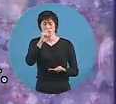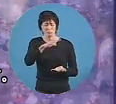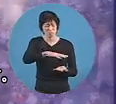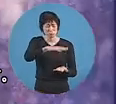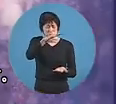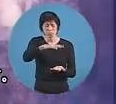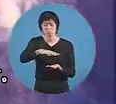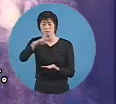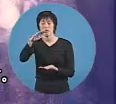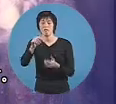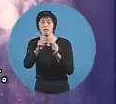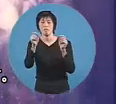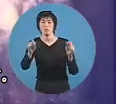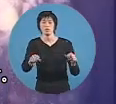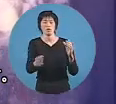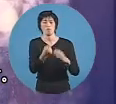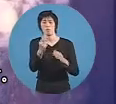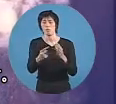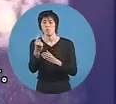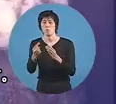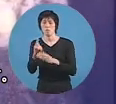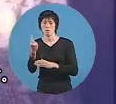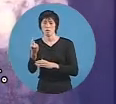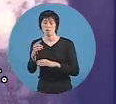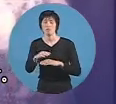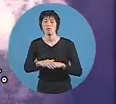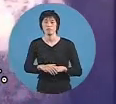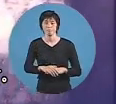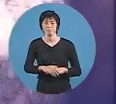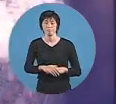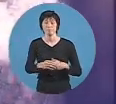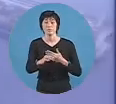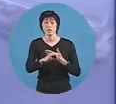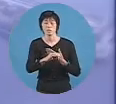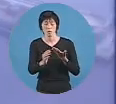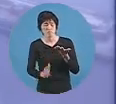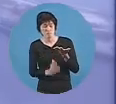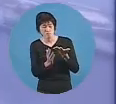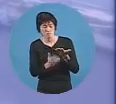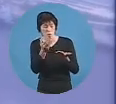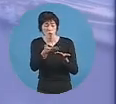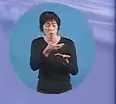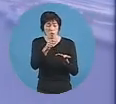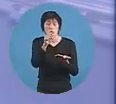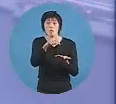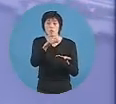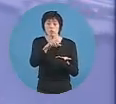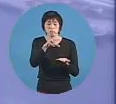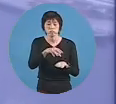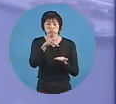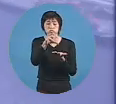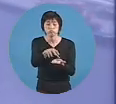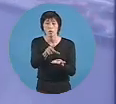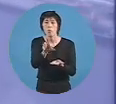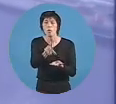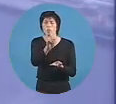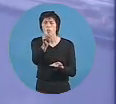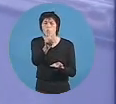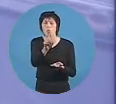のために様々な問題が生じています。焼却灰を処理する最終処分場の確